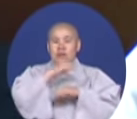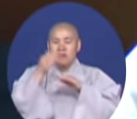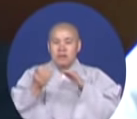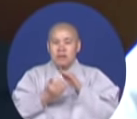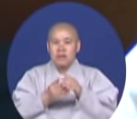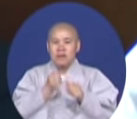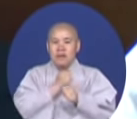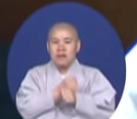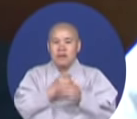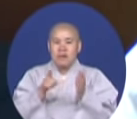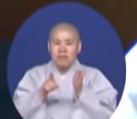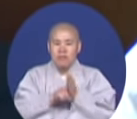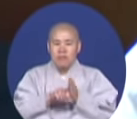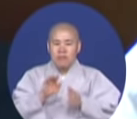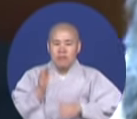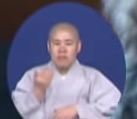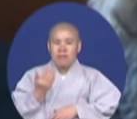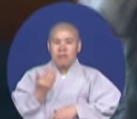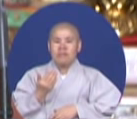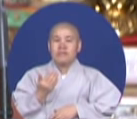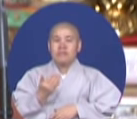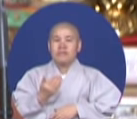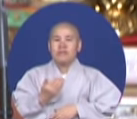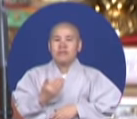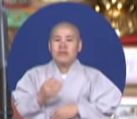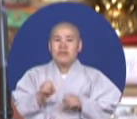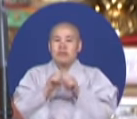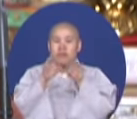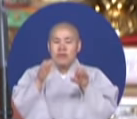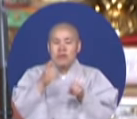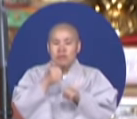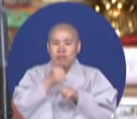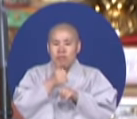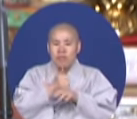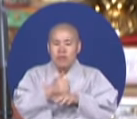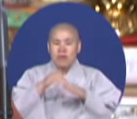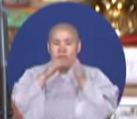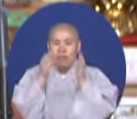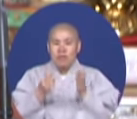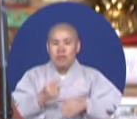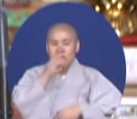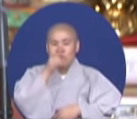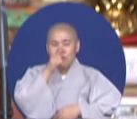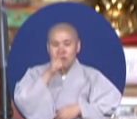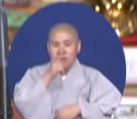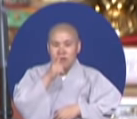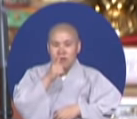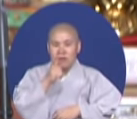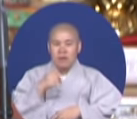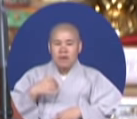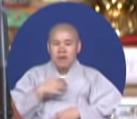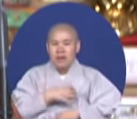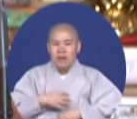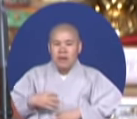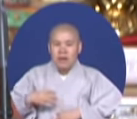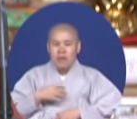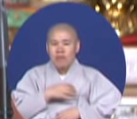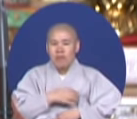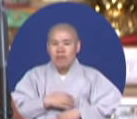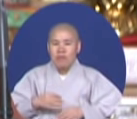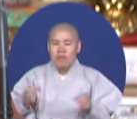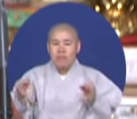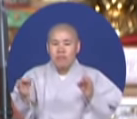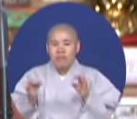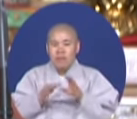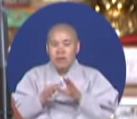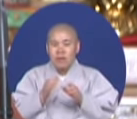그건 승원이라는 건 뭐냐? 관세음보살도 모든 중생을 다 이곳 괴로움을